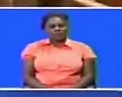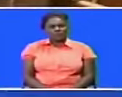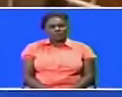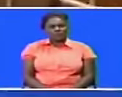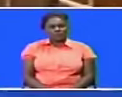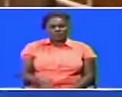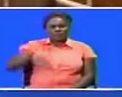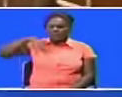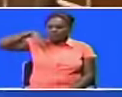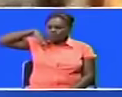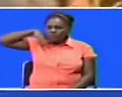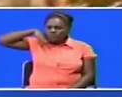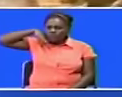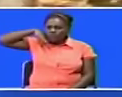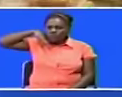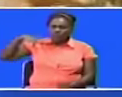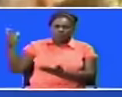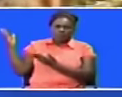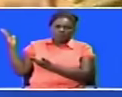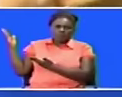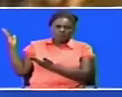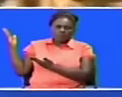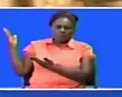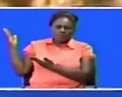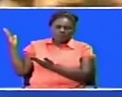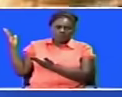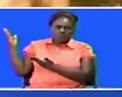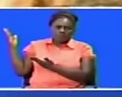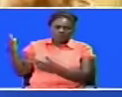Ni mbwa wanaonekana tayari wamenolea hasidi makali.